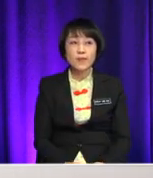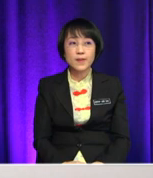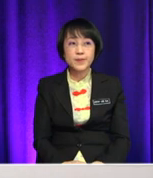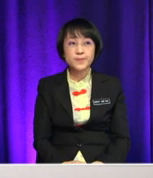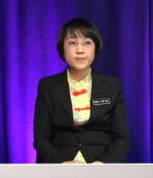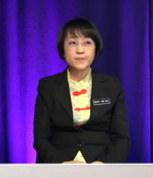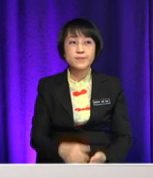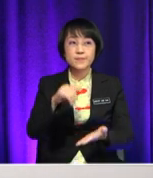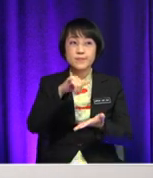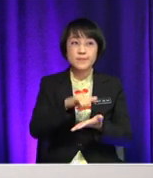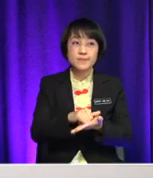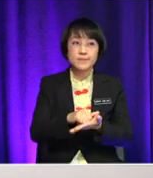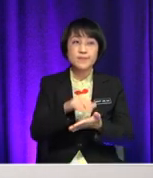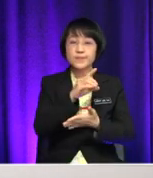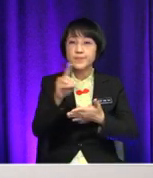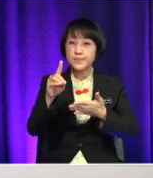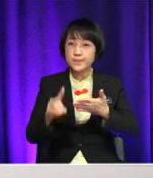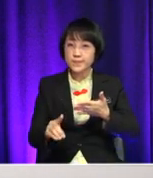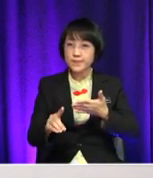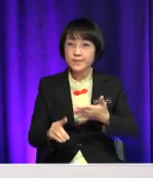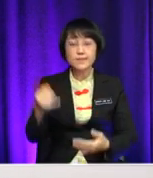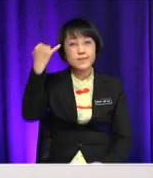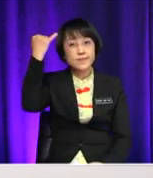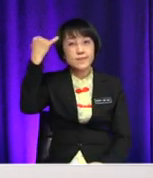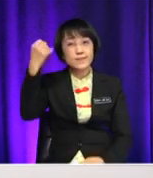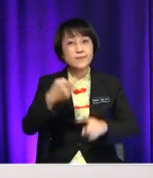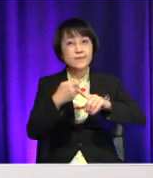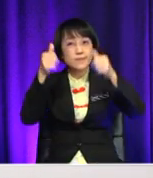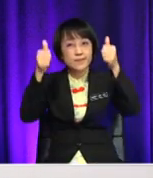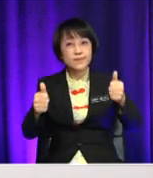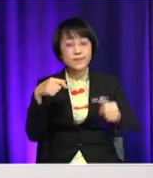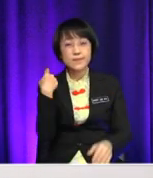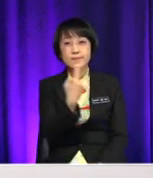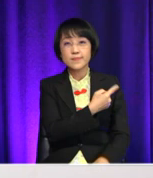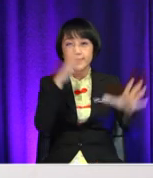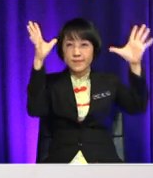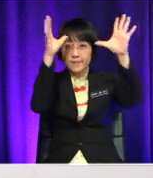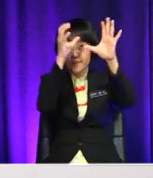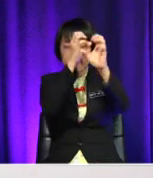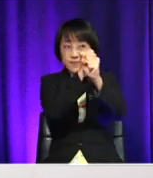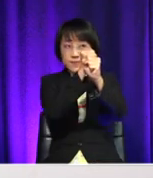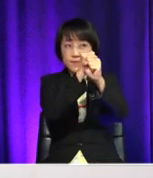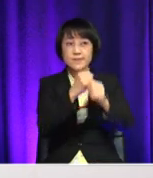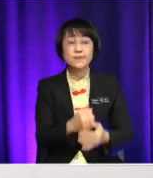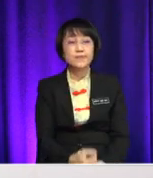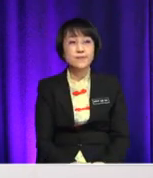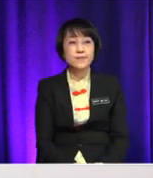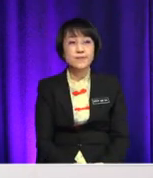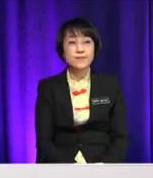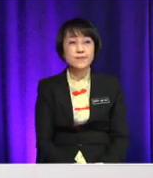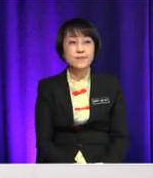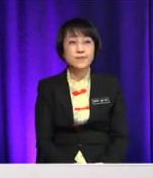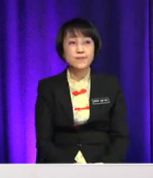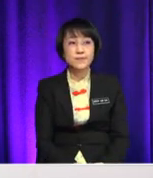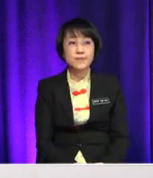demikianlah pandangan-pandangan daripada pendek kita pada hari ini kesimpulannya Sudah terang lagi bersilo semua pihak sama